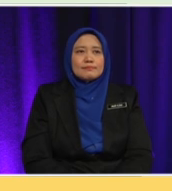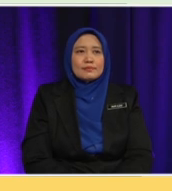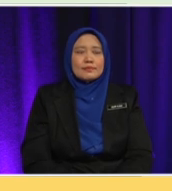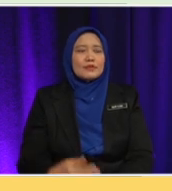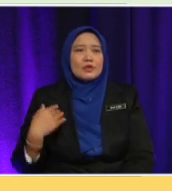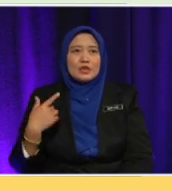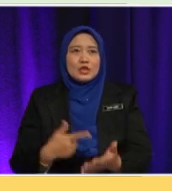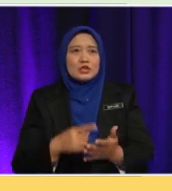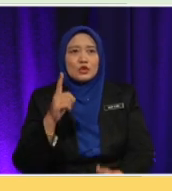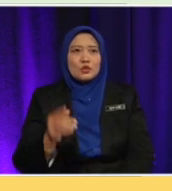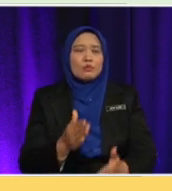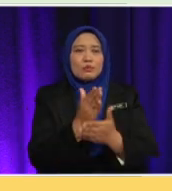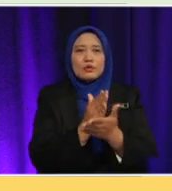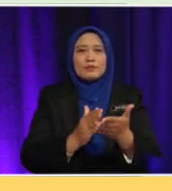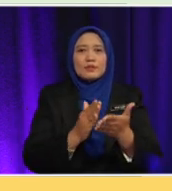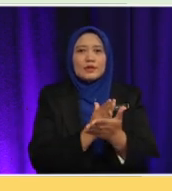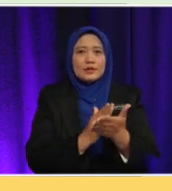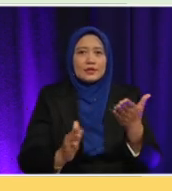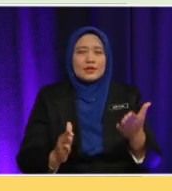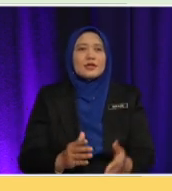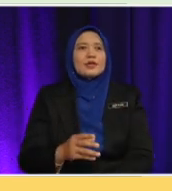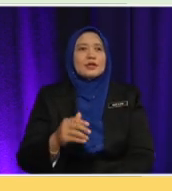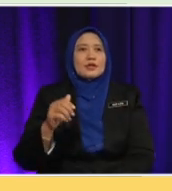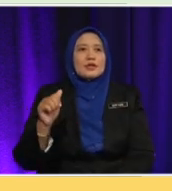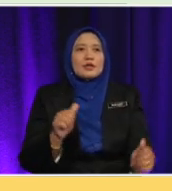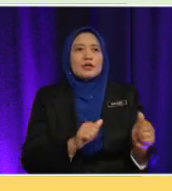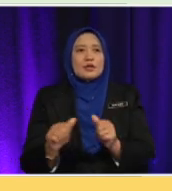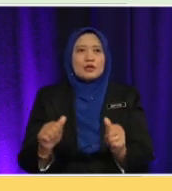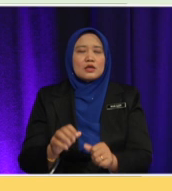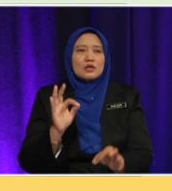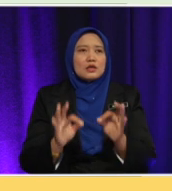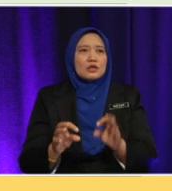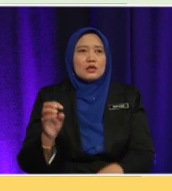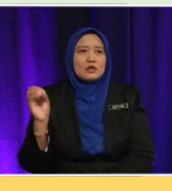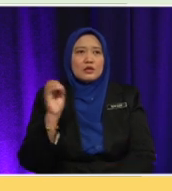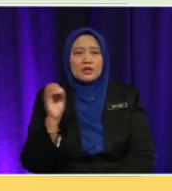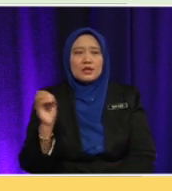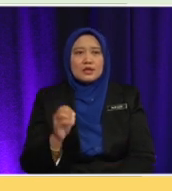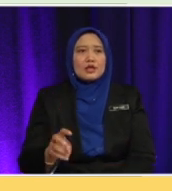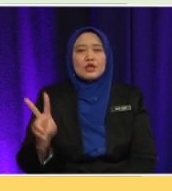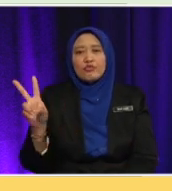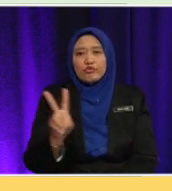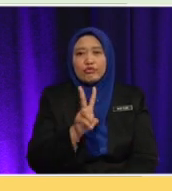lagi arus pembahagia arus nih untuk Lita yang tak diberi nilai rusuh-pembahagia